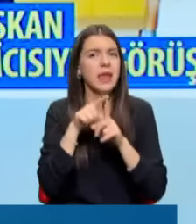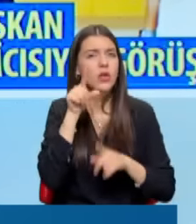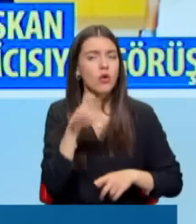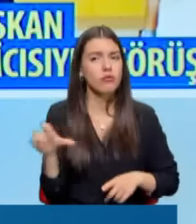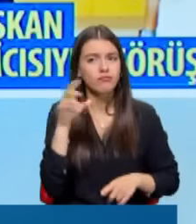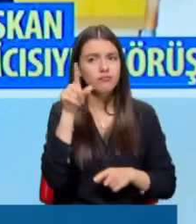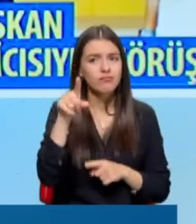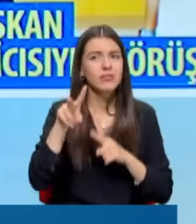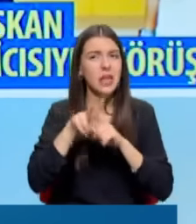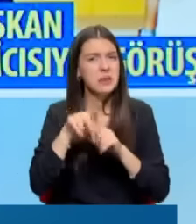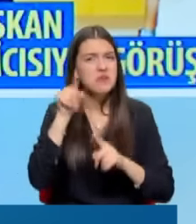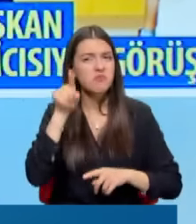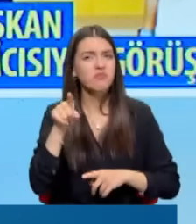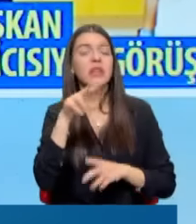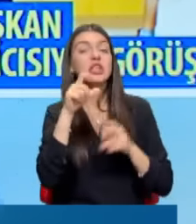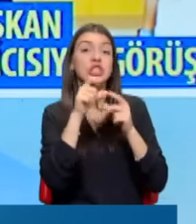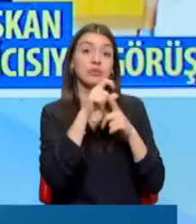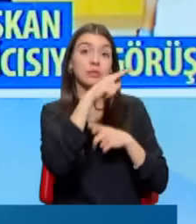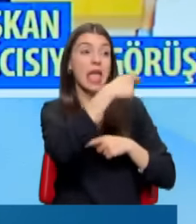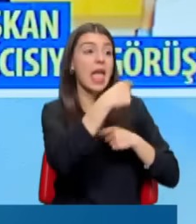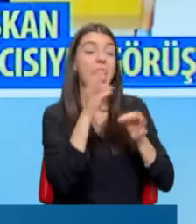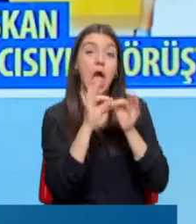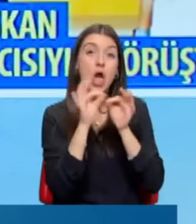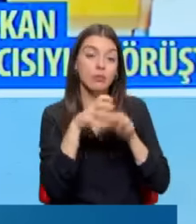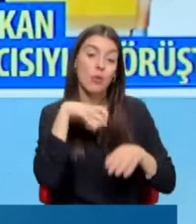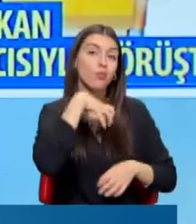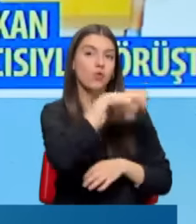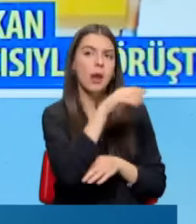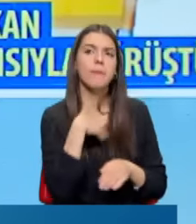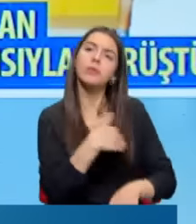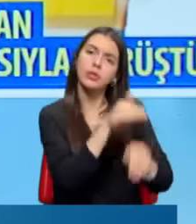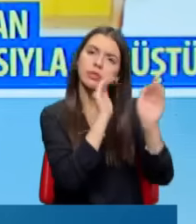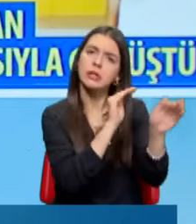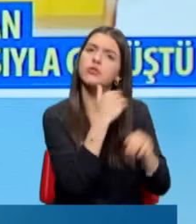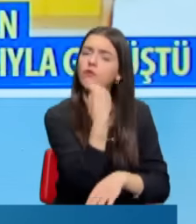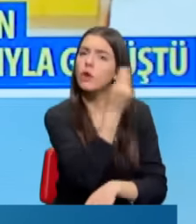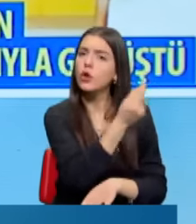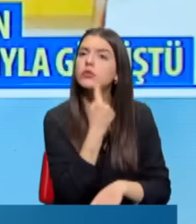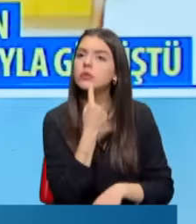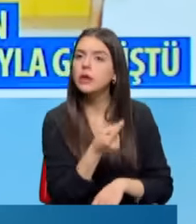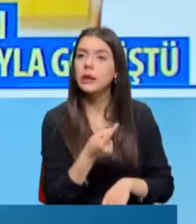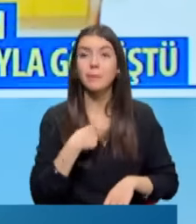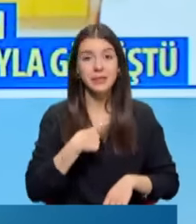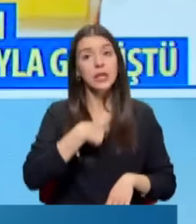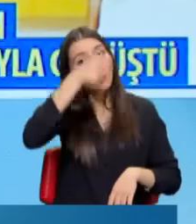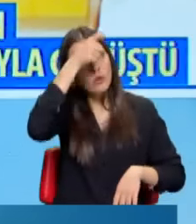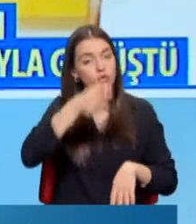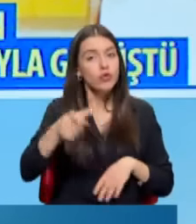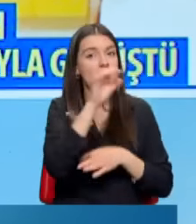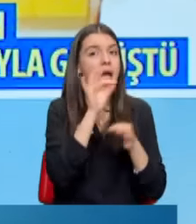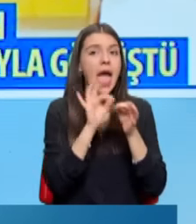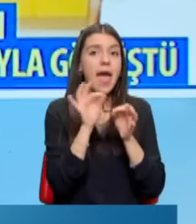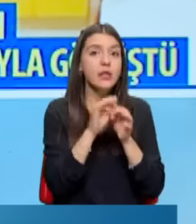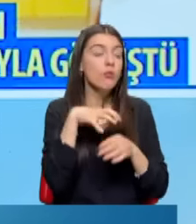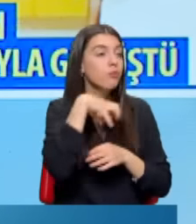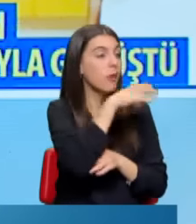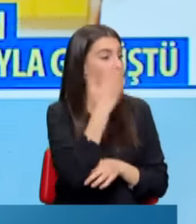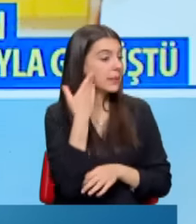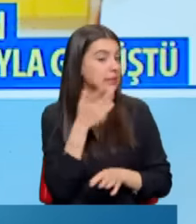Şimşek'in uyguladığı ekonomi programının desteklendiğini belirterek biz de Türkiye'ye ekonomi ekibinin izlediği programı tavsiye ederdik